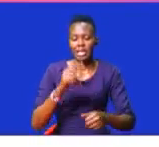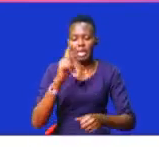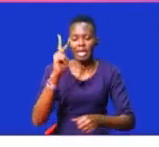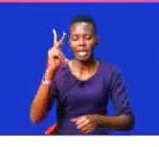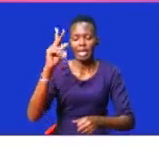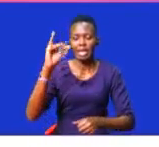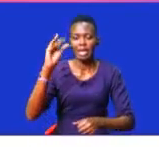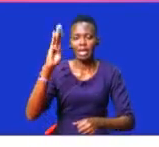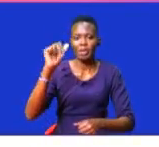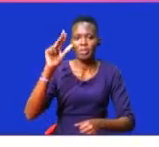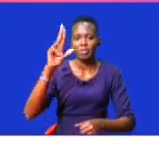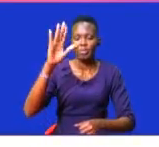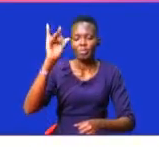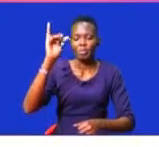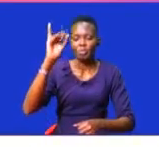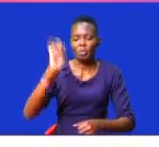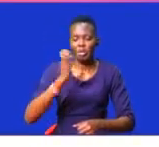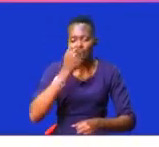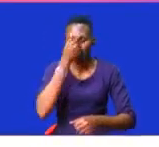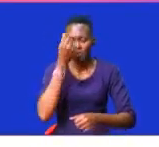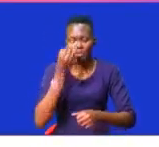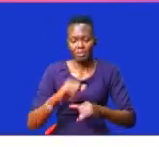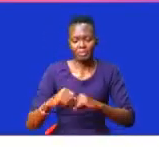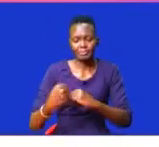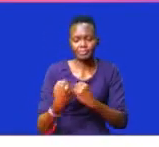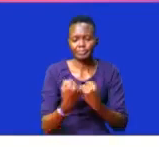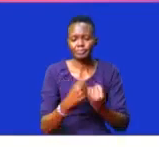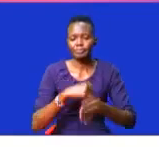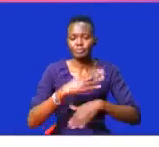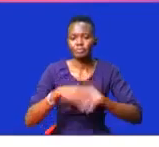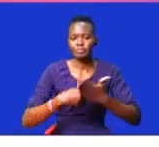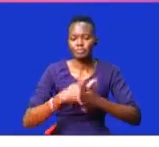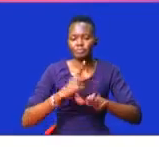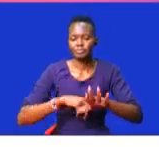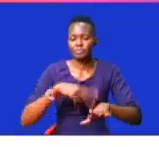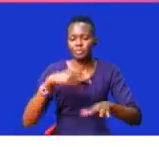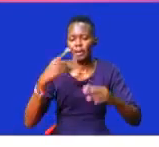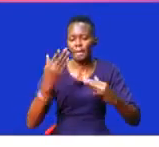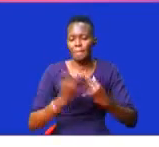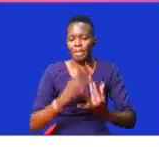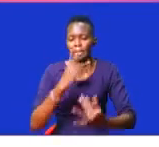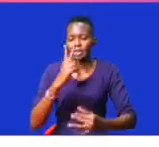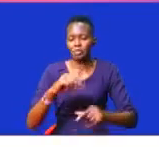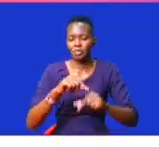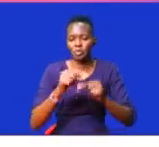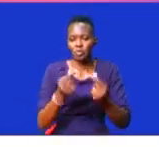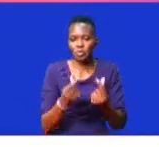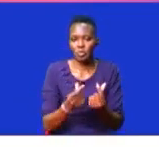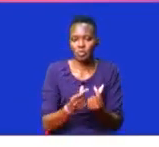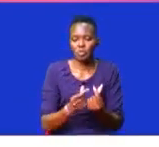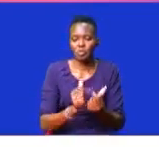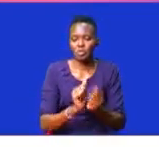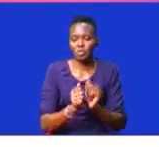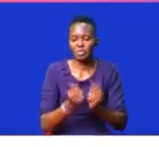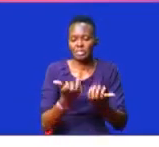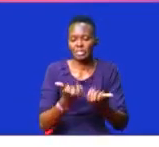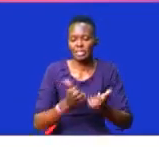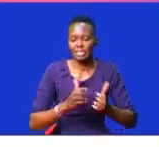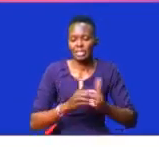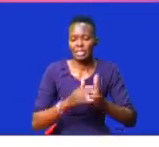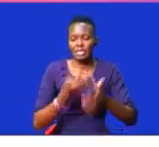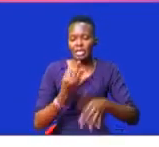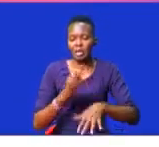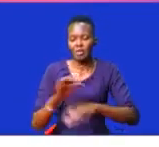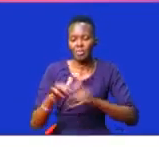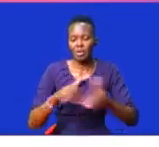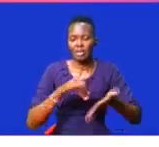Kisumu kalora kuda renyi makinde ga kinde mose bedo kamocha e kindi kwe tareyo mose bedo kalaro ende chiru ni ndo kalora kuda maneje